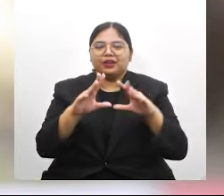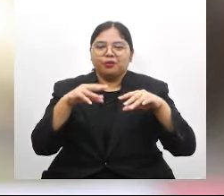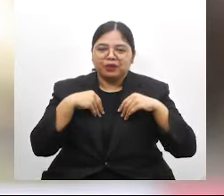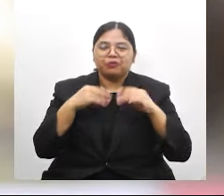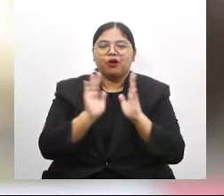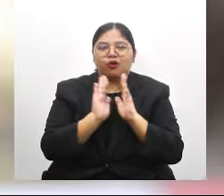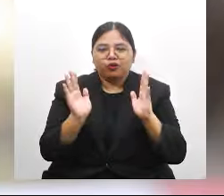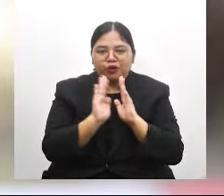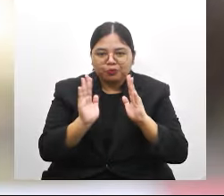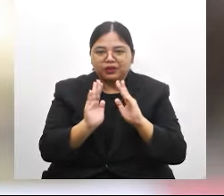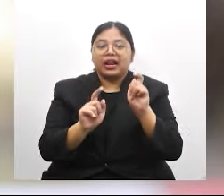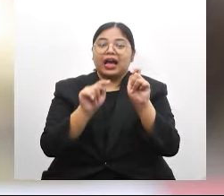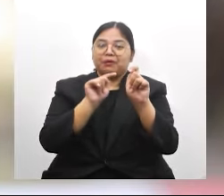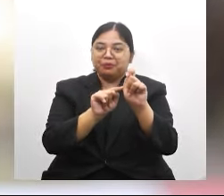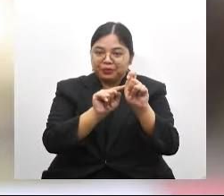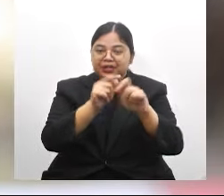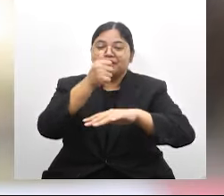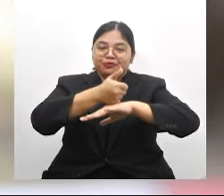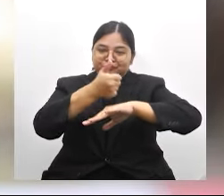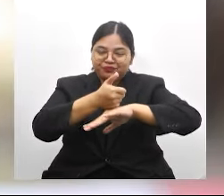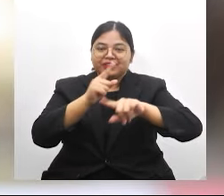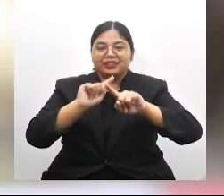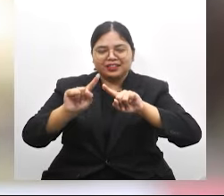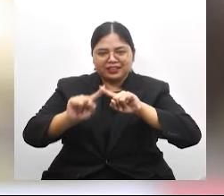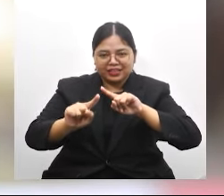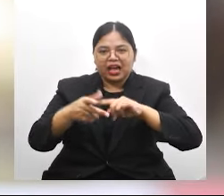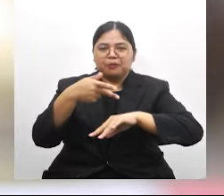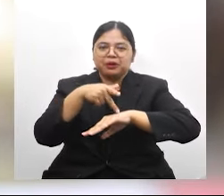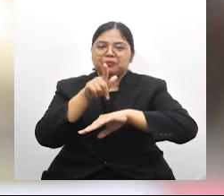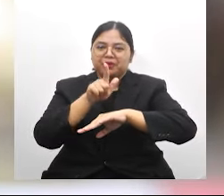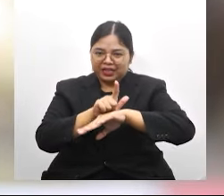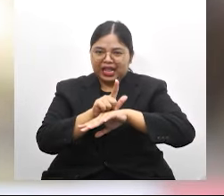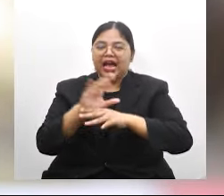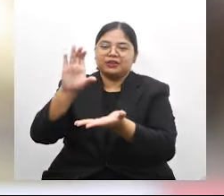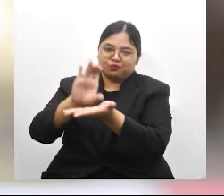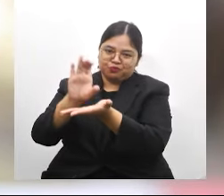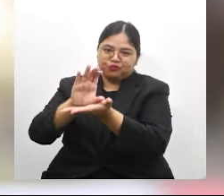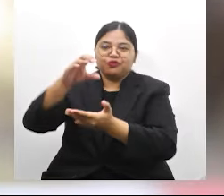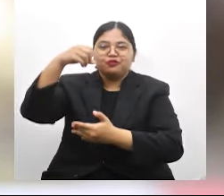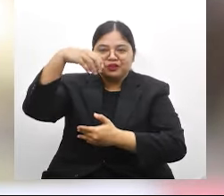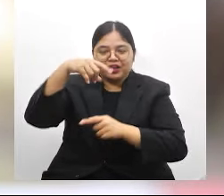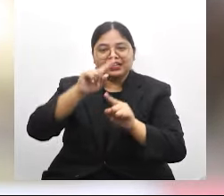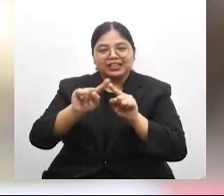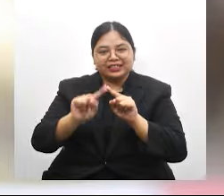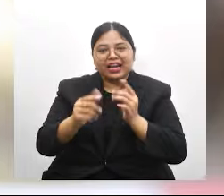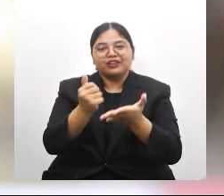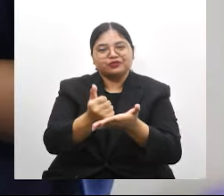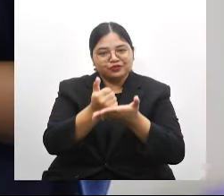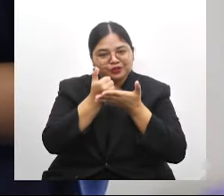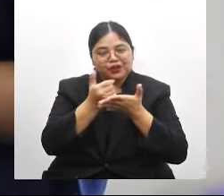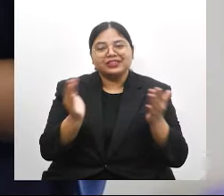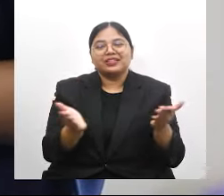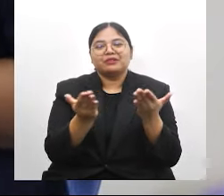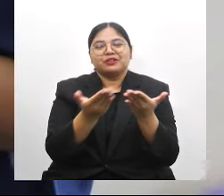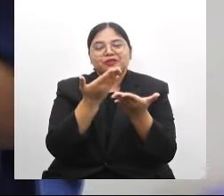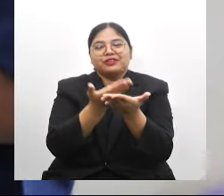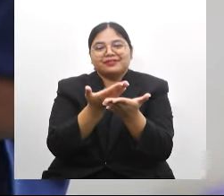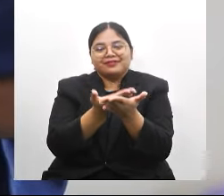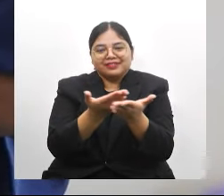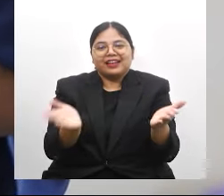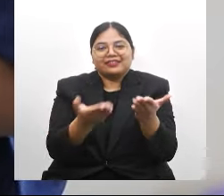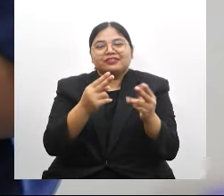อำเภอบ้านตาขุนท่านวีรยุทธขนุนดินนะคะซึ่งเป็นประธานกองทุนรอบรวมไฟฟ้าของอำเภอบ้านตาขุนที่ท่านได้ช่วยสนับสนุนนะคะในปีหน้านะคะ